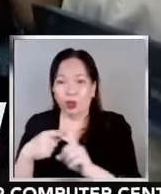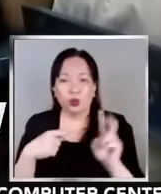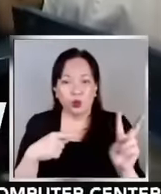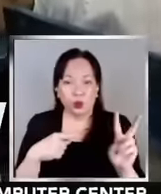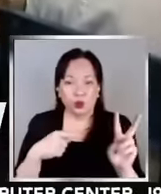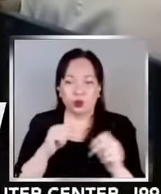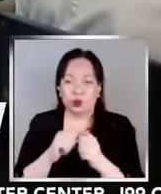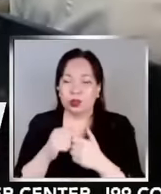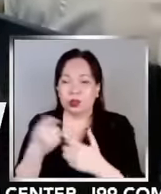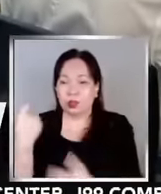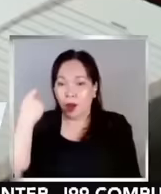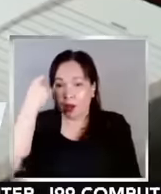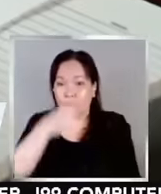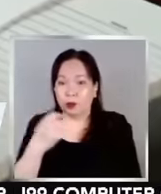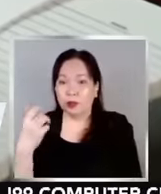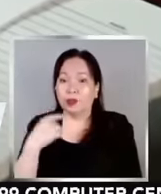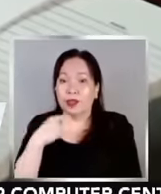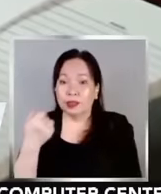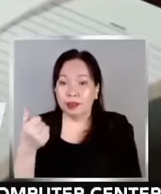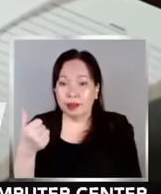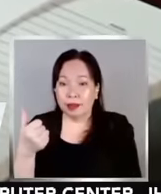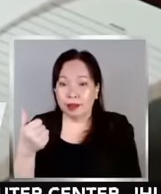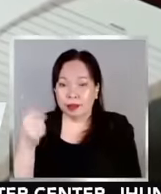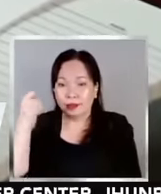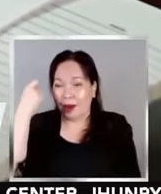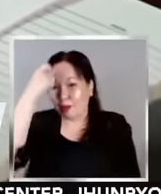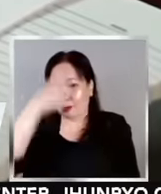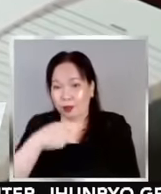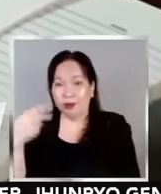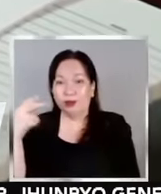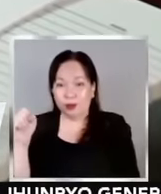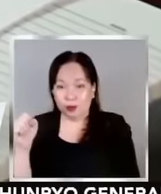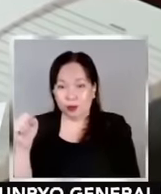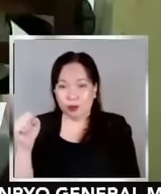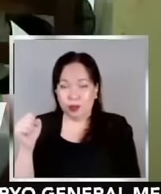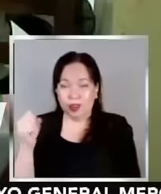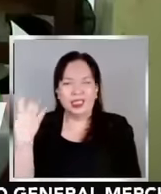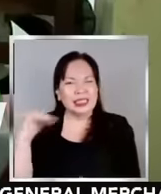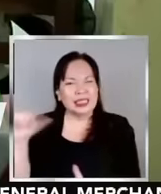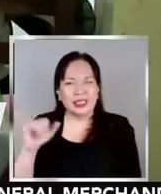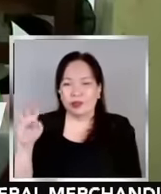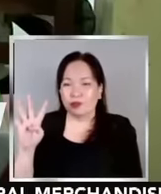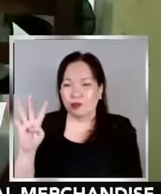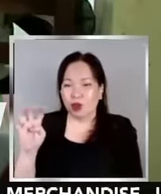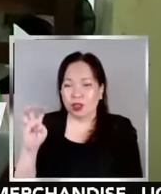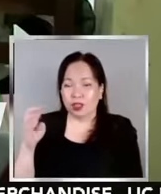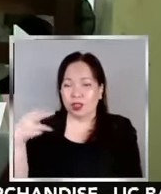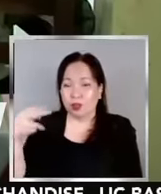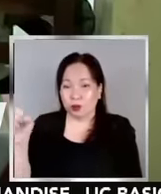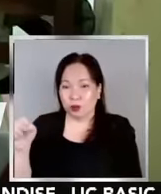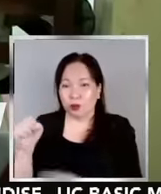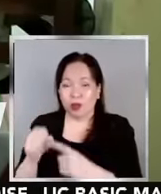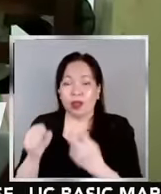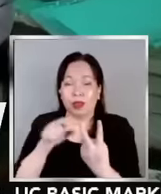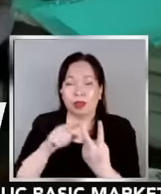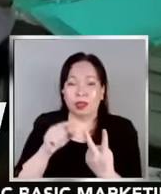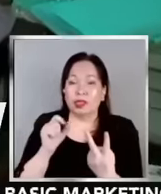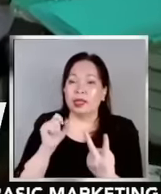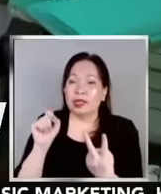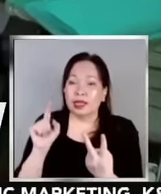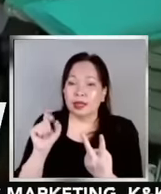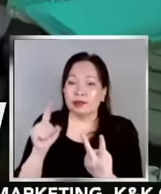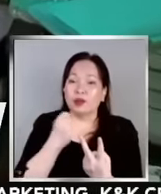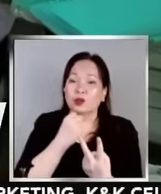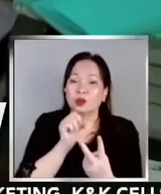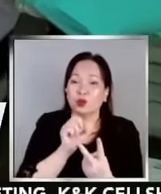Grade 10 ang estudyante o tulad ng dati na hanggang fourth year high school lang optional na lang ang grades 11 at 12 na